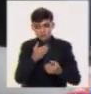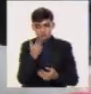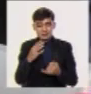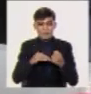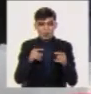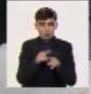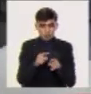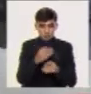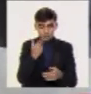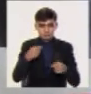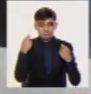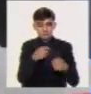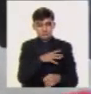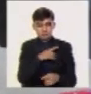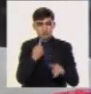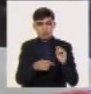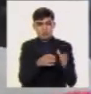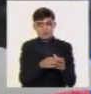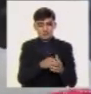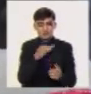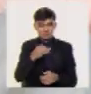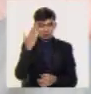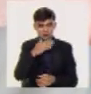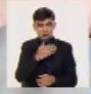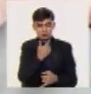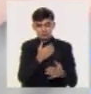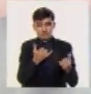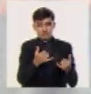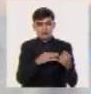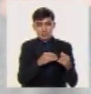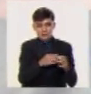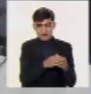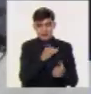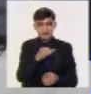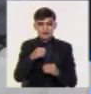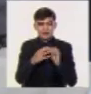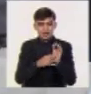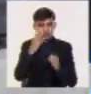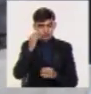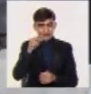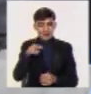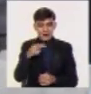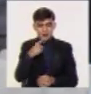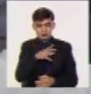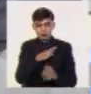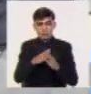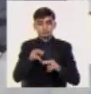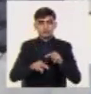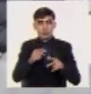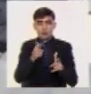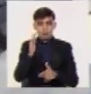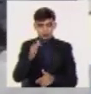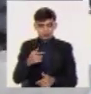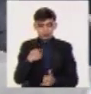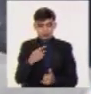жоқ, жерімізде сатып жіберді. Бұл ақасы біреудің, басқа біреудің жері екен. 19 жылдың декабрінде үй салынады деп айтты. Оны